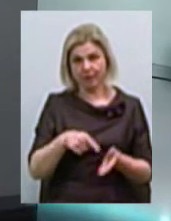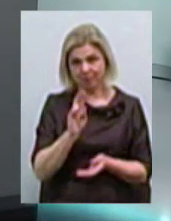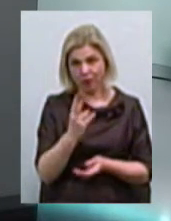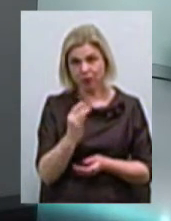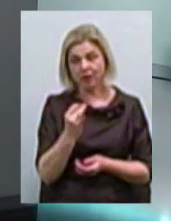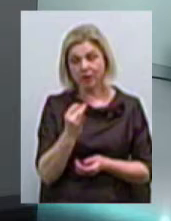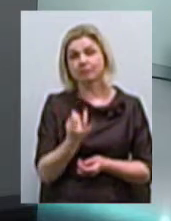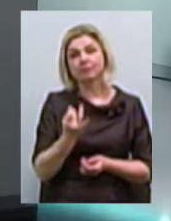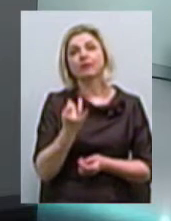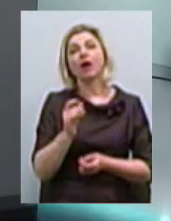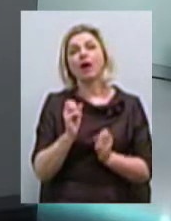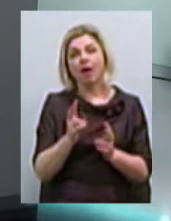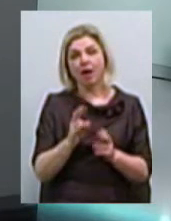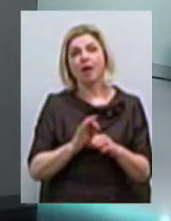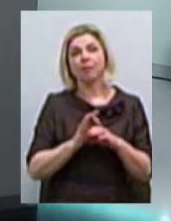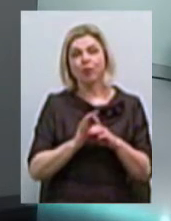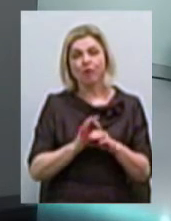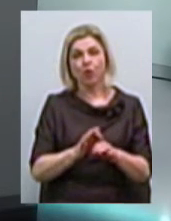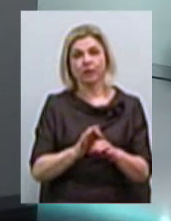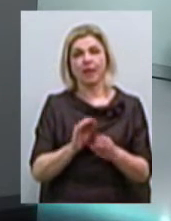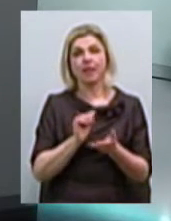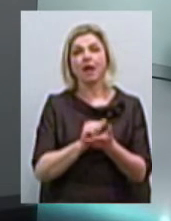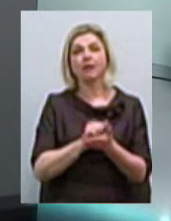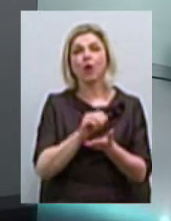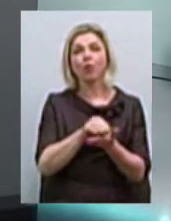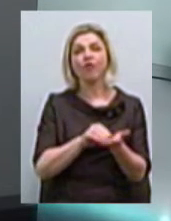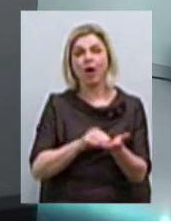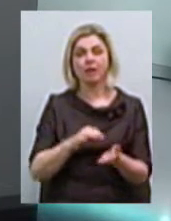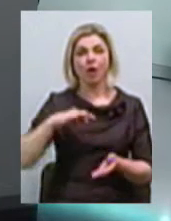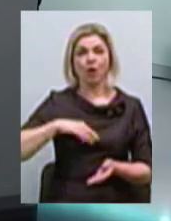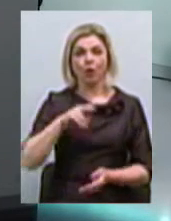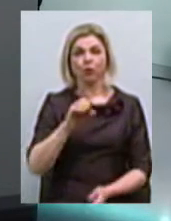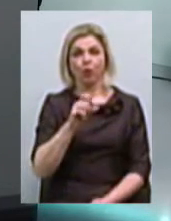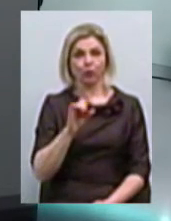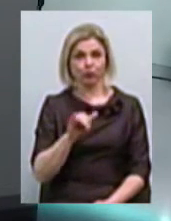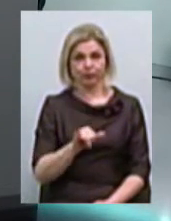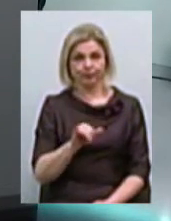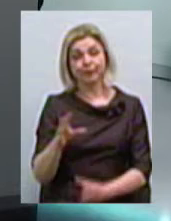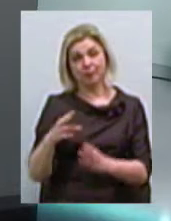і поцікавились, як проходить процес декларування доходів. Давайте подивимось разом.